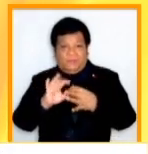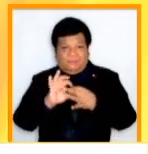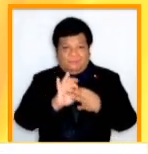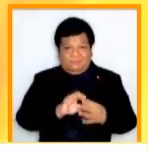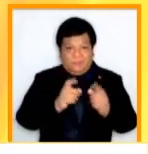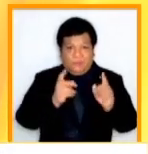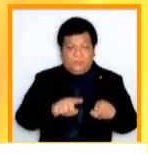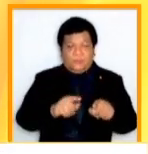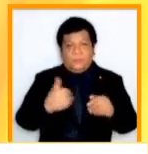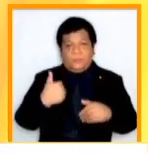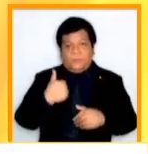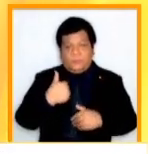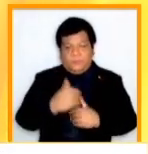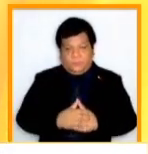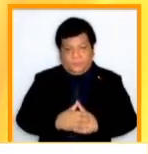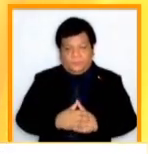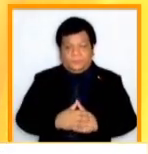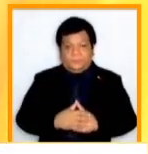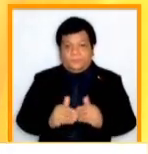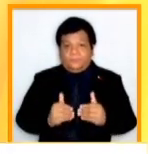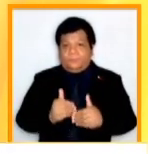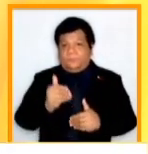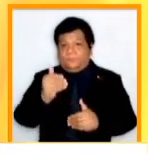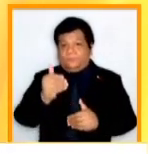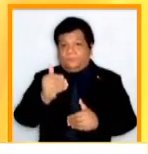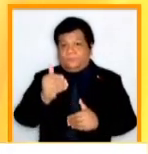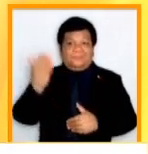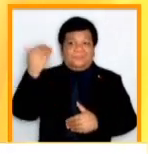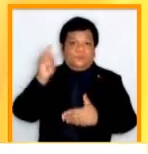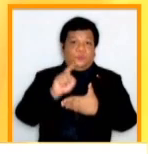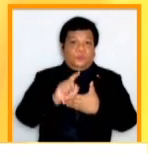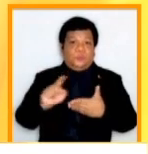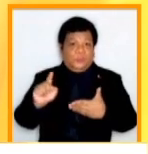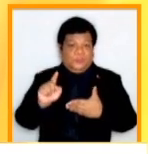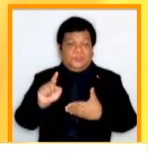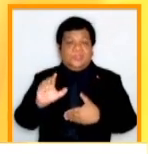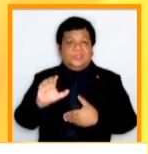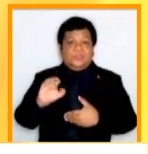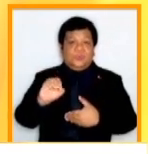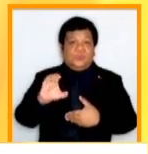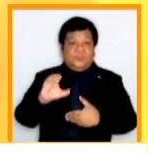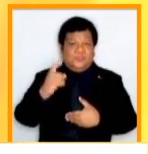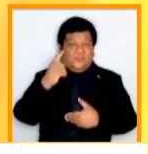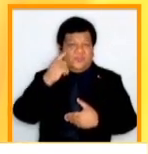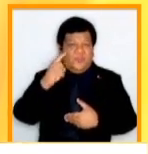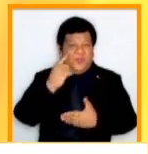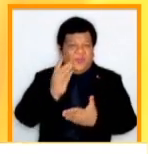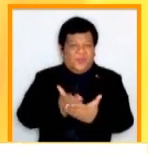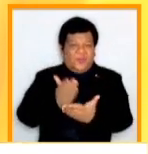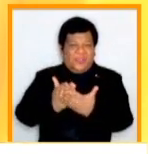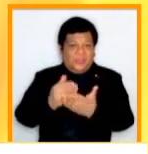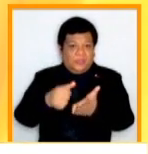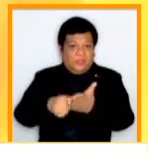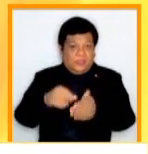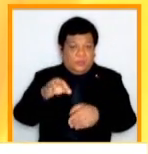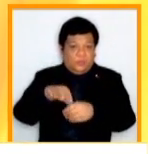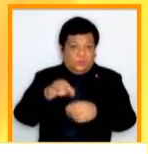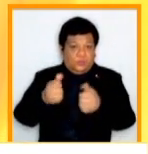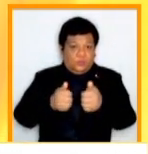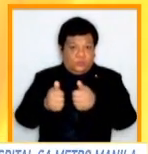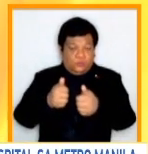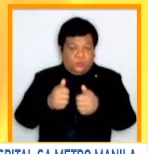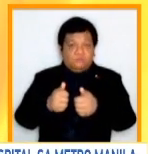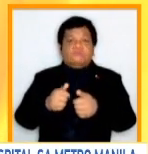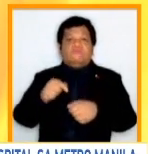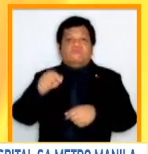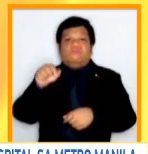Matapos ang filing ng COC nung nakaraang linggo, naging usap-usapan ng tungkol sa substitution ng mga kandidato sa eleksyon. At kahit